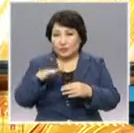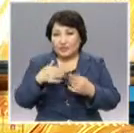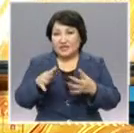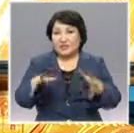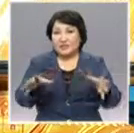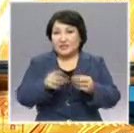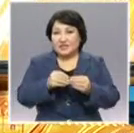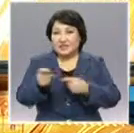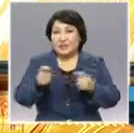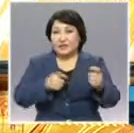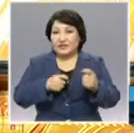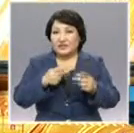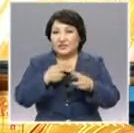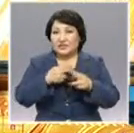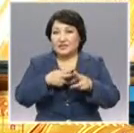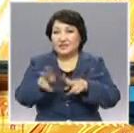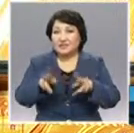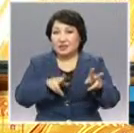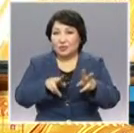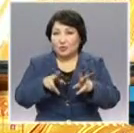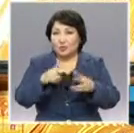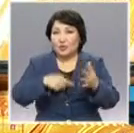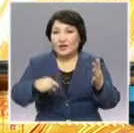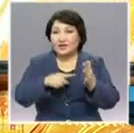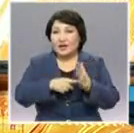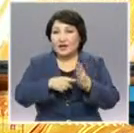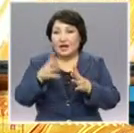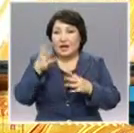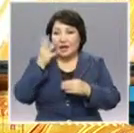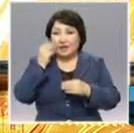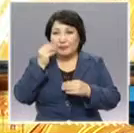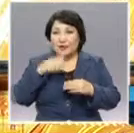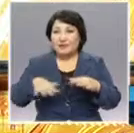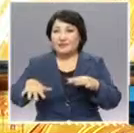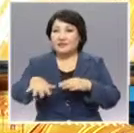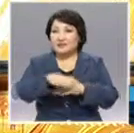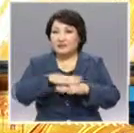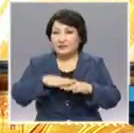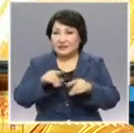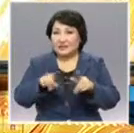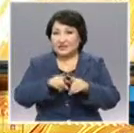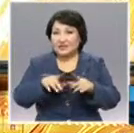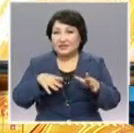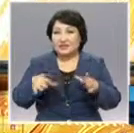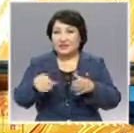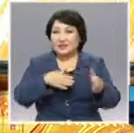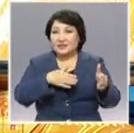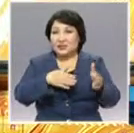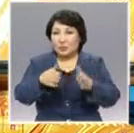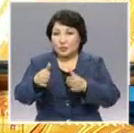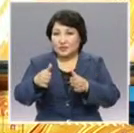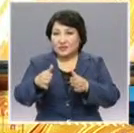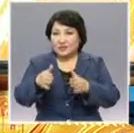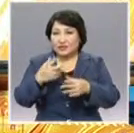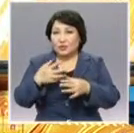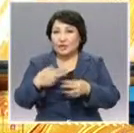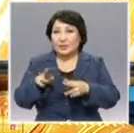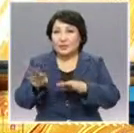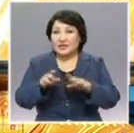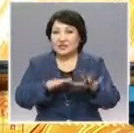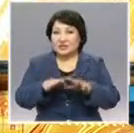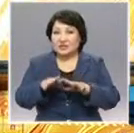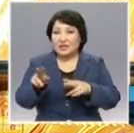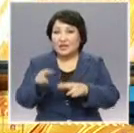управлением железных дорог города Алматы и также там есть дистанции пути ПЧ, которые производят ремонтные работы и